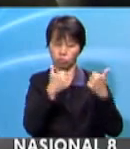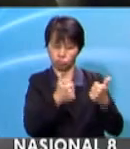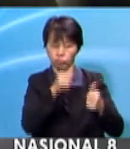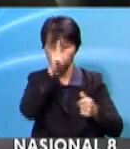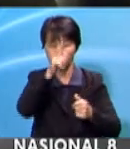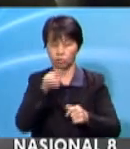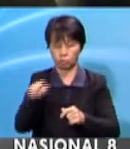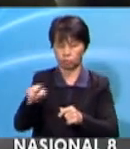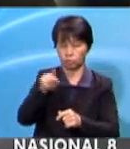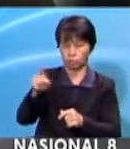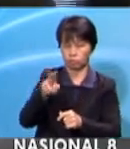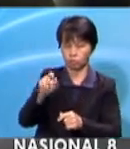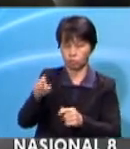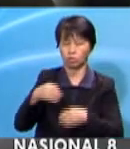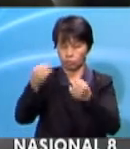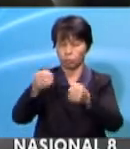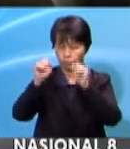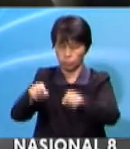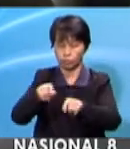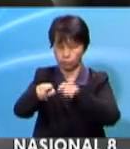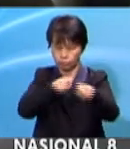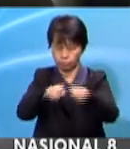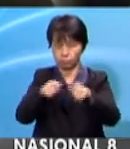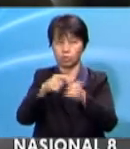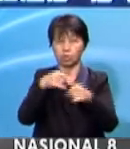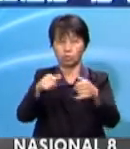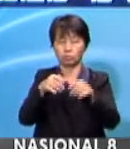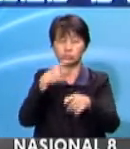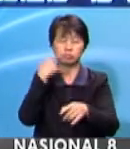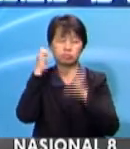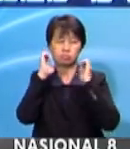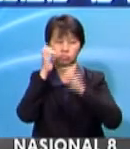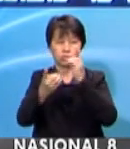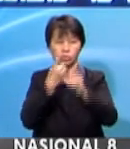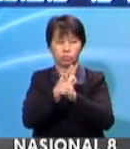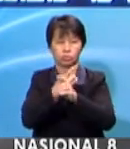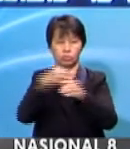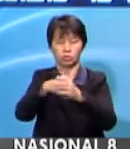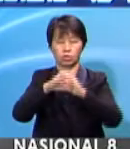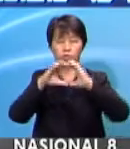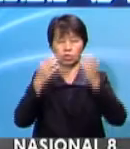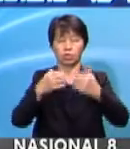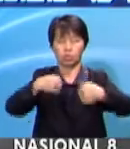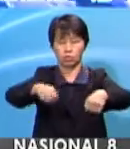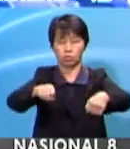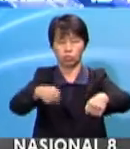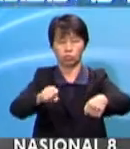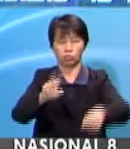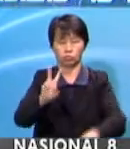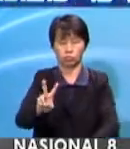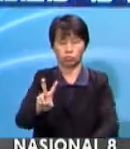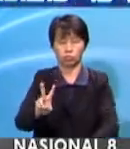memastikan sakuan mampu memberikan saingan kepada pelumba andalan dunia lain dalam kelas Moto2